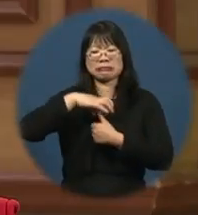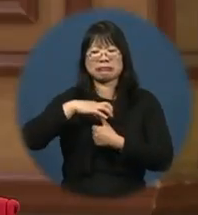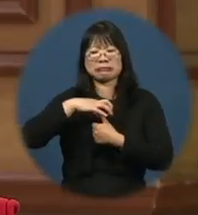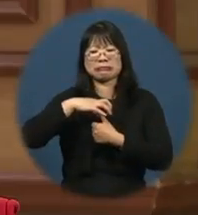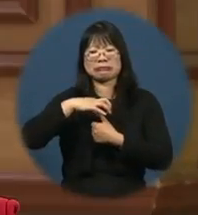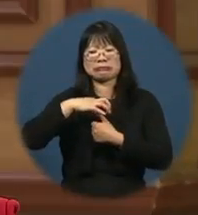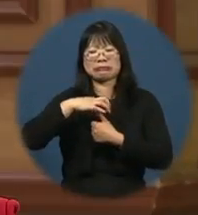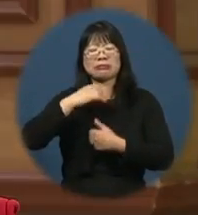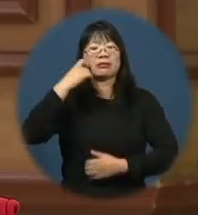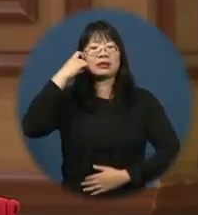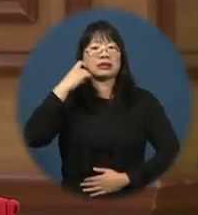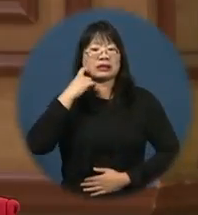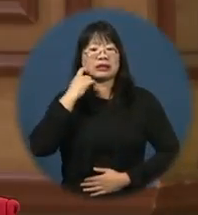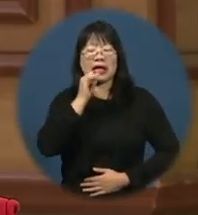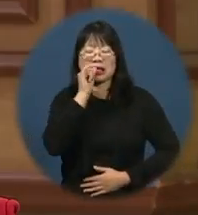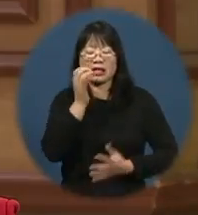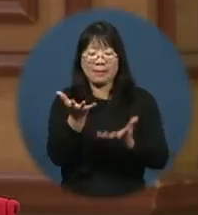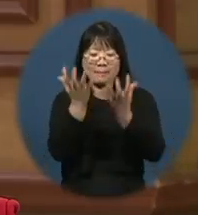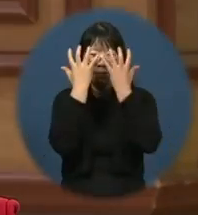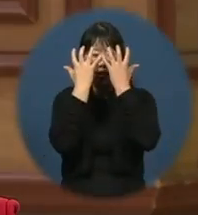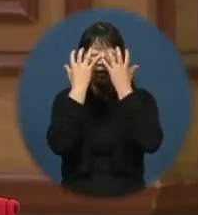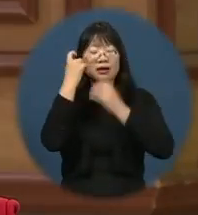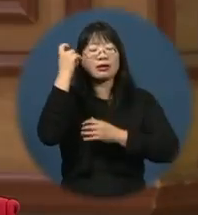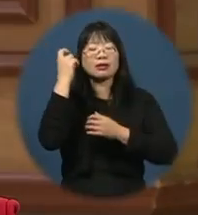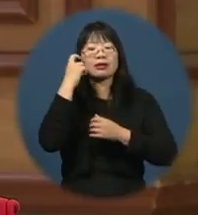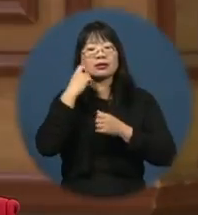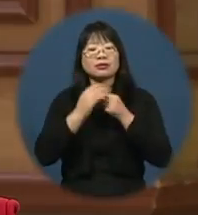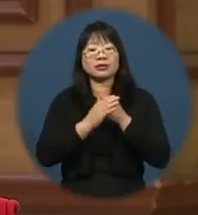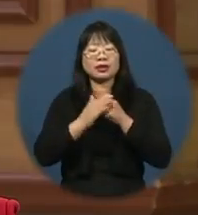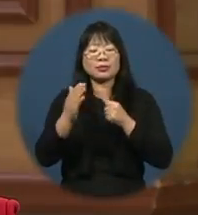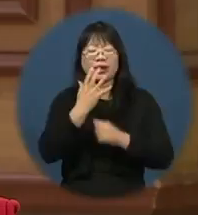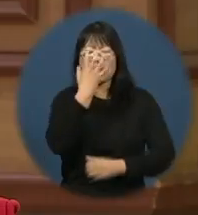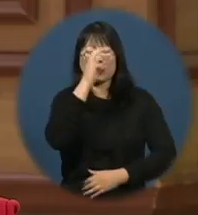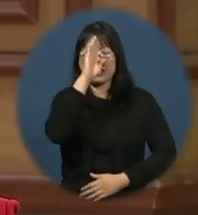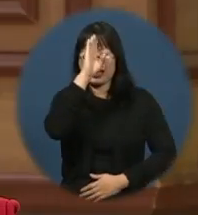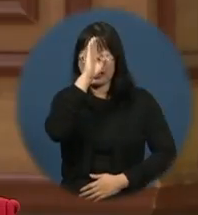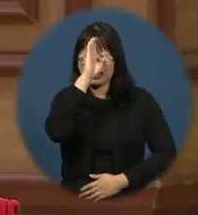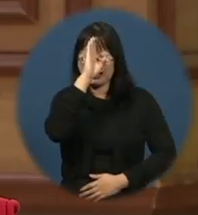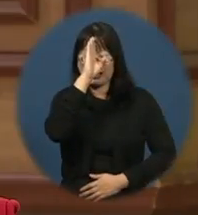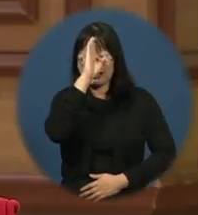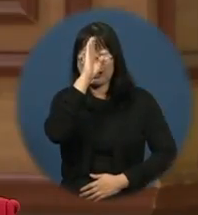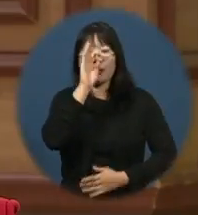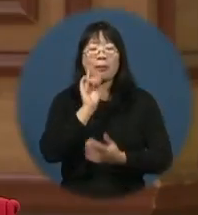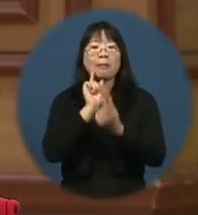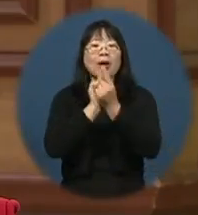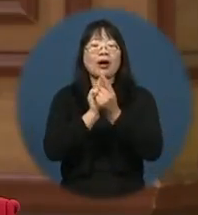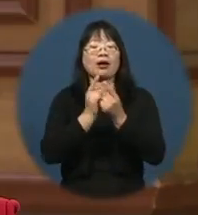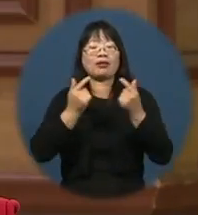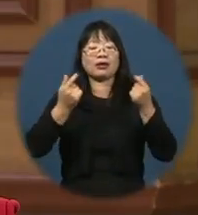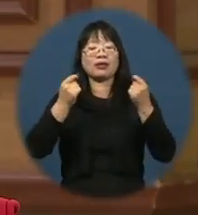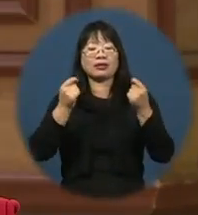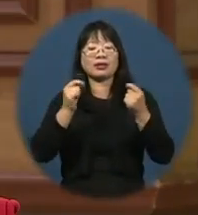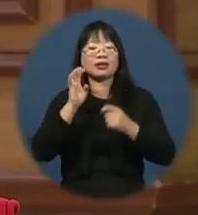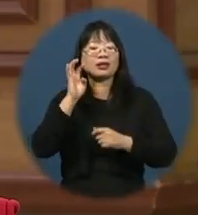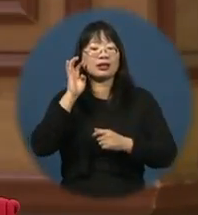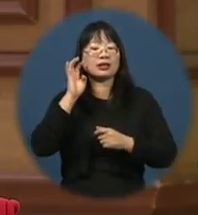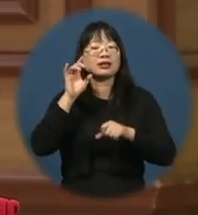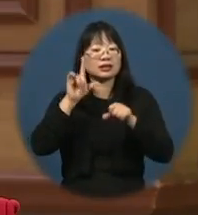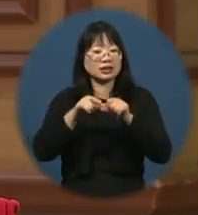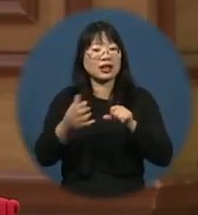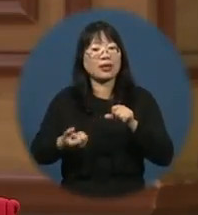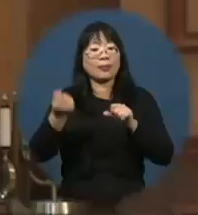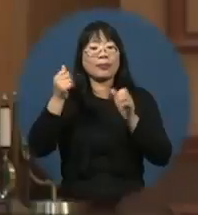예. 마치 감옥살이를 하는 것 같아서 우울증에 걸릴 것 같은 그런 정말 40여일이 되었던 것 같습니다.